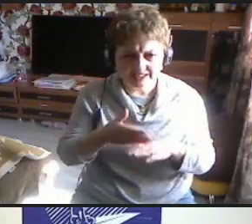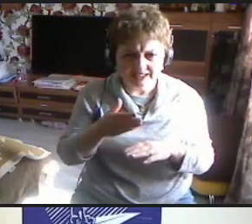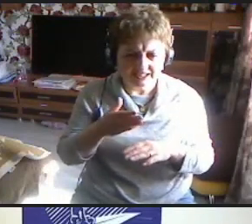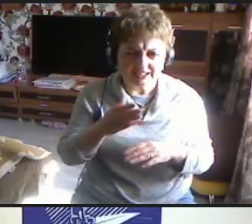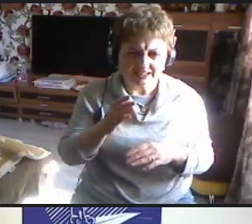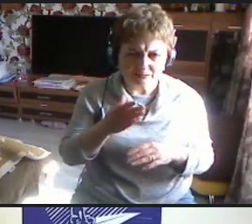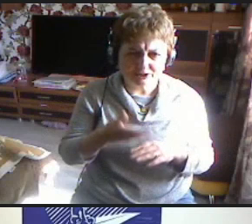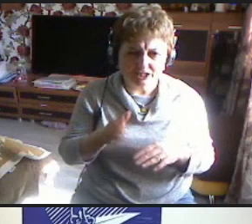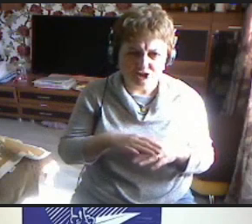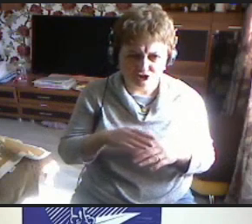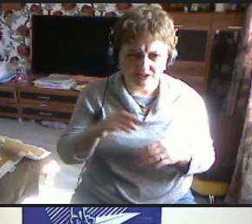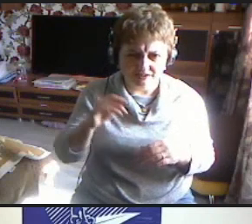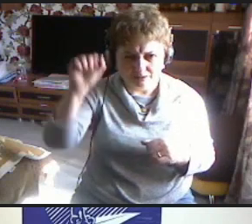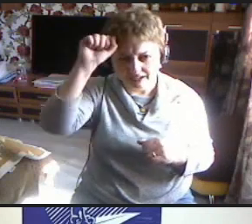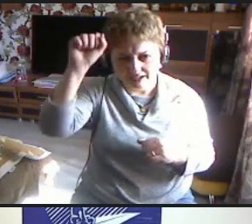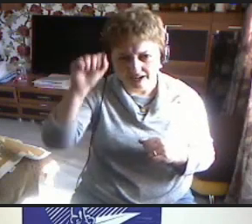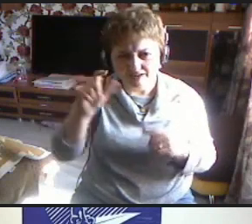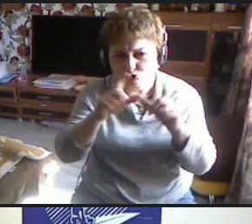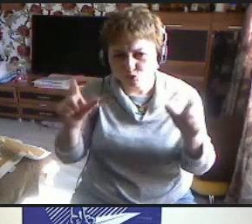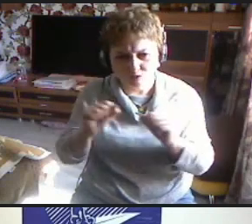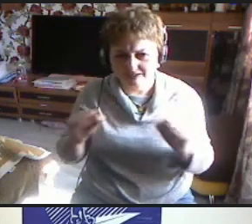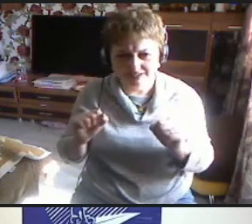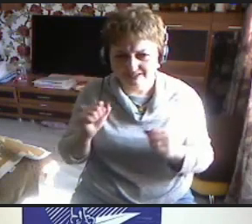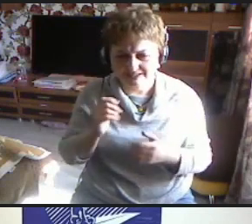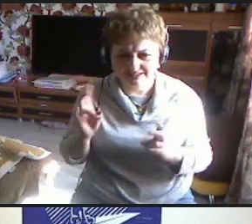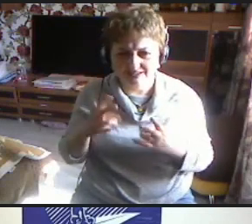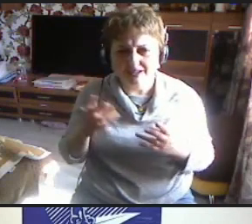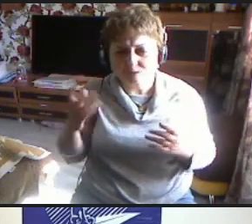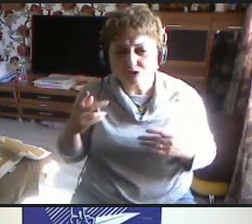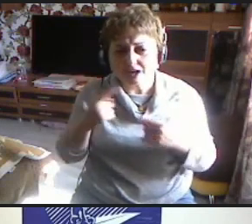тоже не следует. Постарайтесь найти какое-то компромиссное решение.